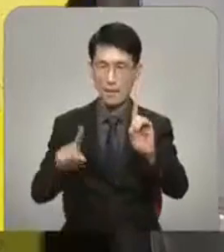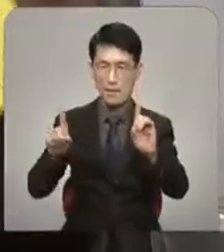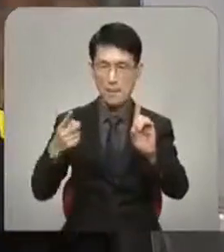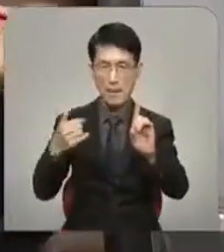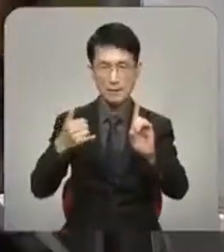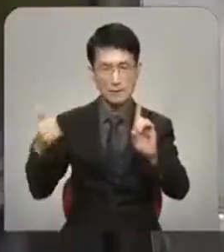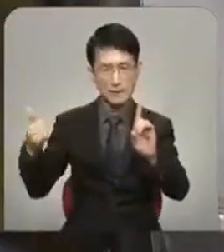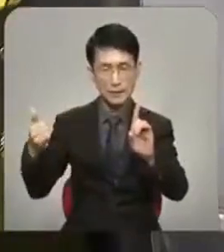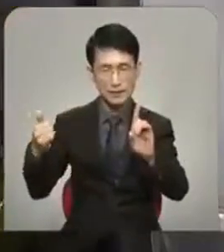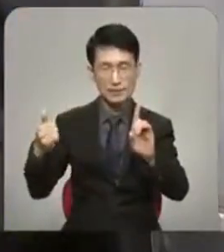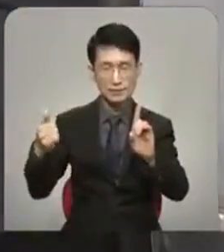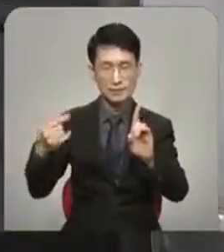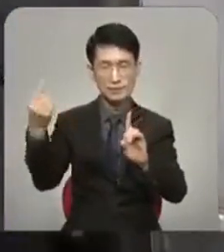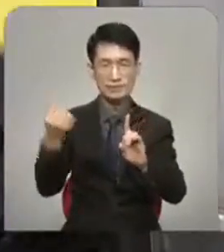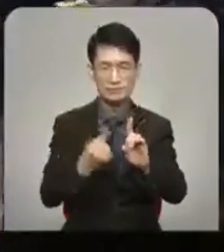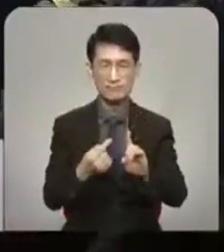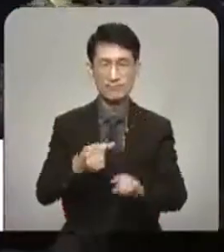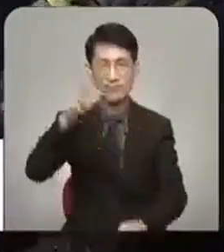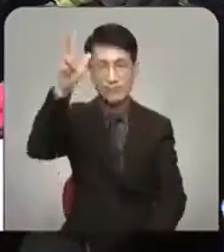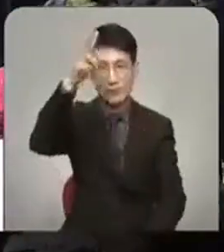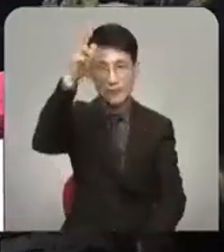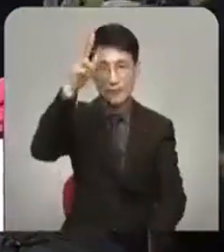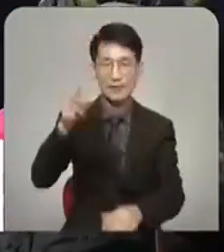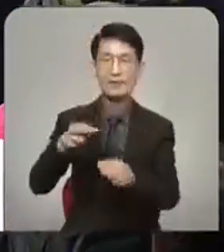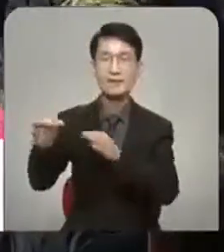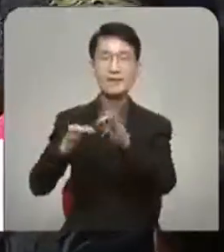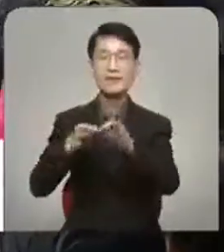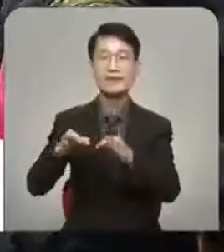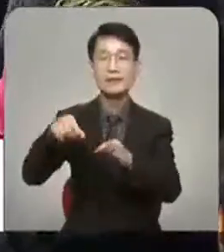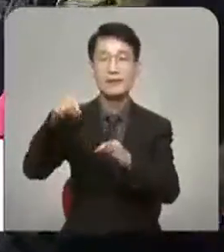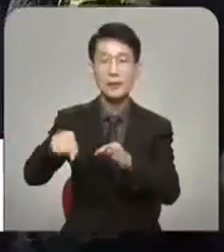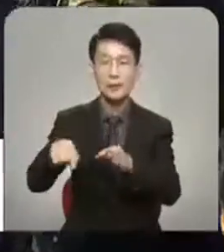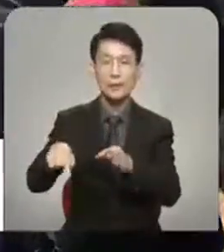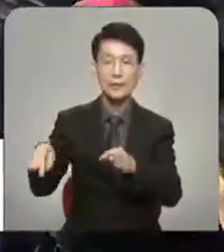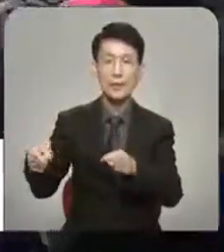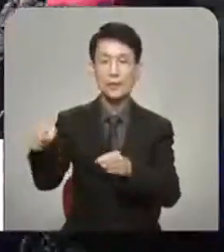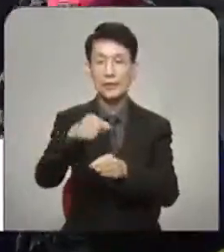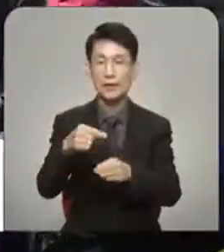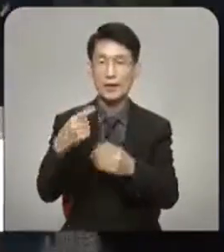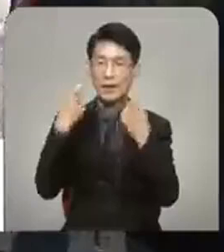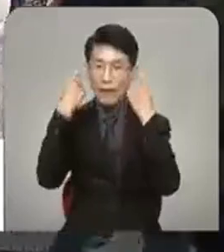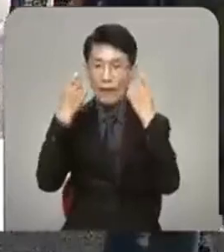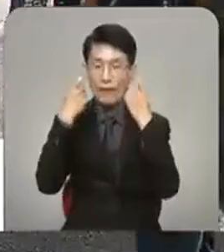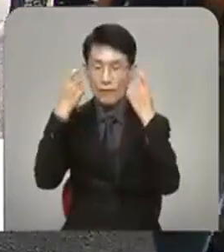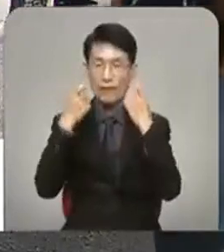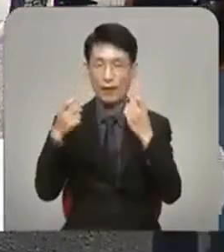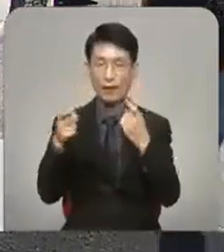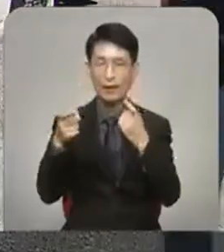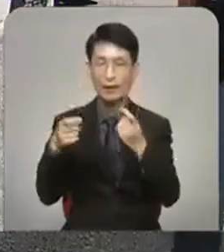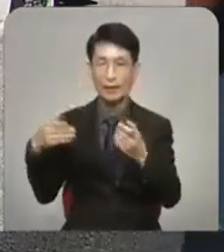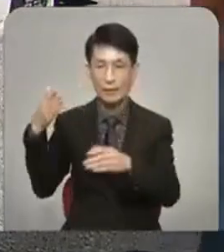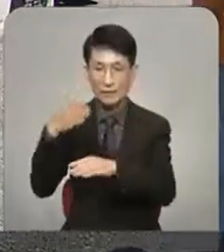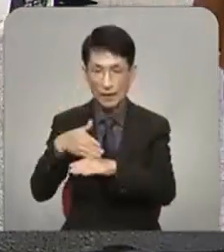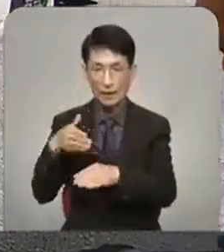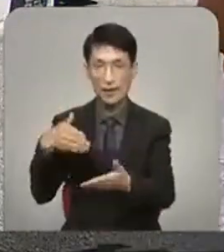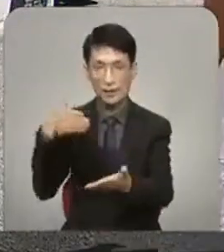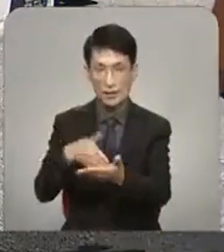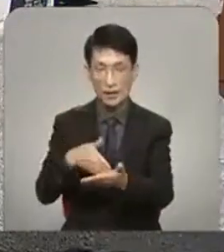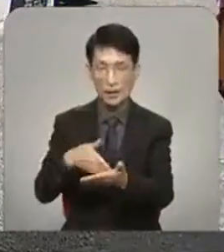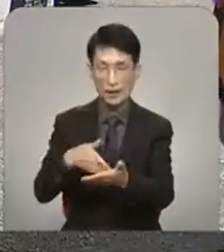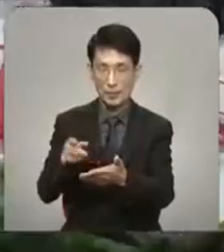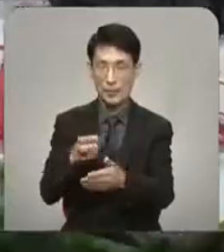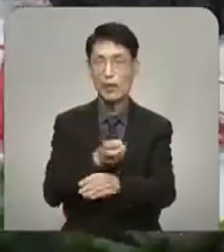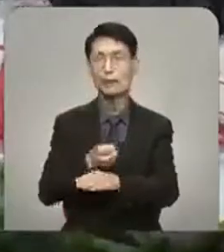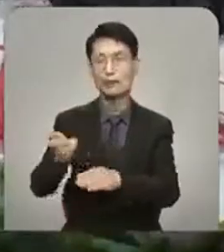내립니다. 대부분 정선 아리랑 시장이나 인근 관광지를 찾아온 관광객들로 도착하자마자 이동합니다.